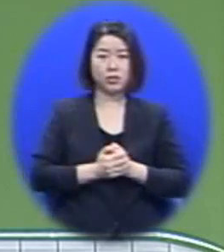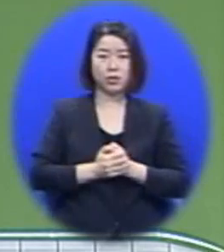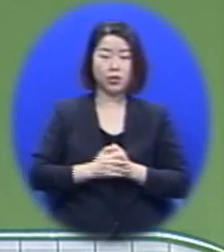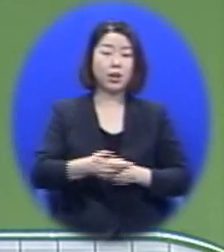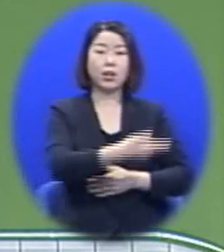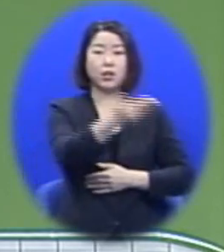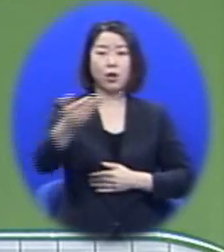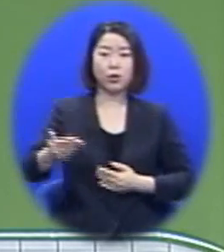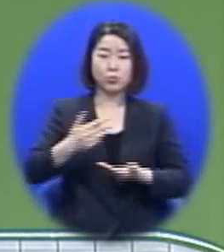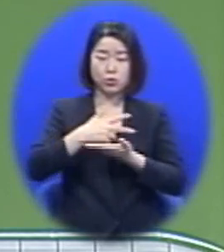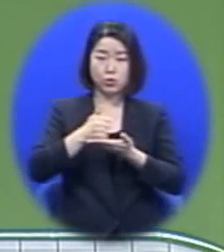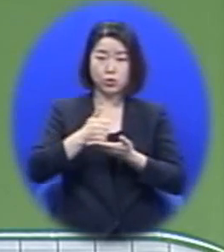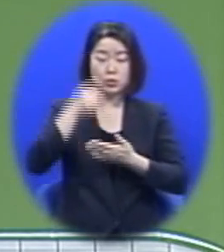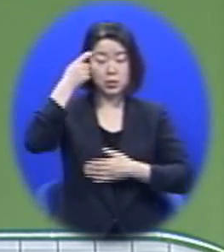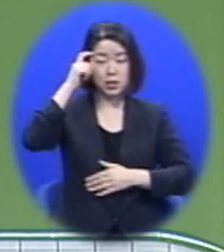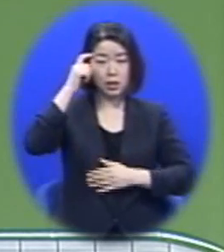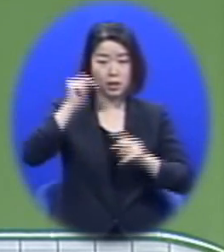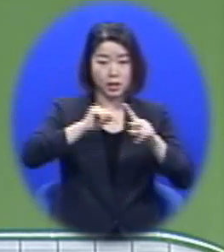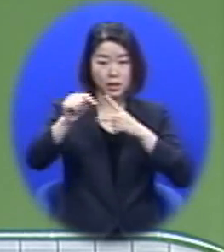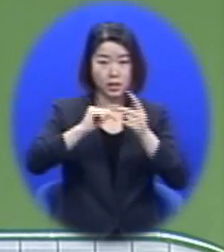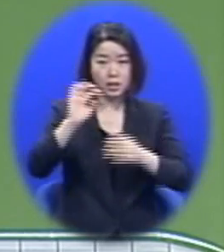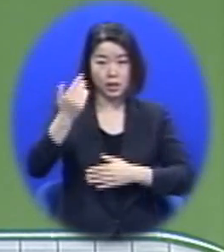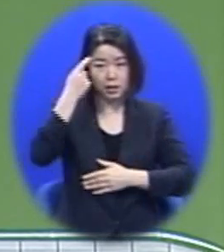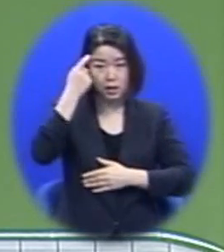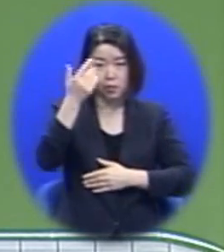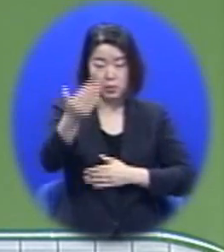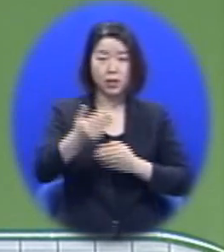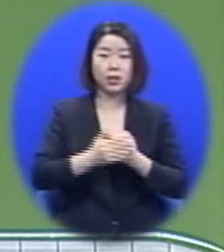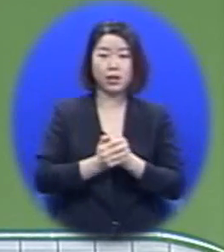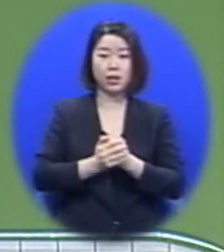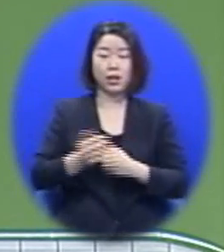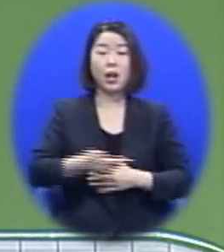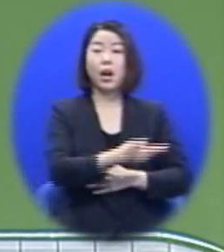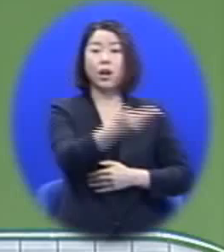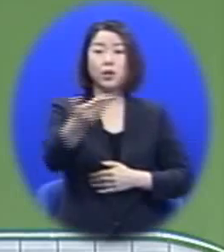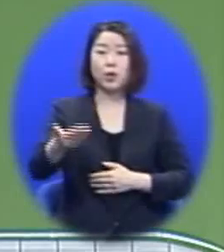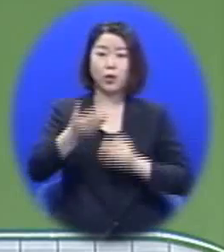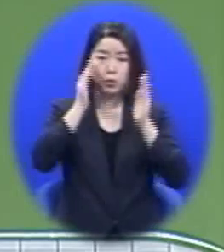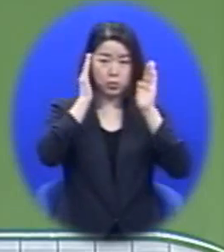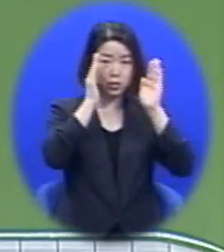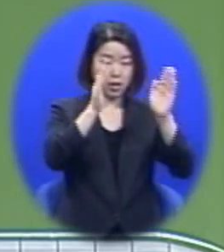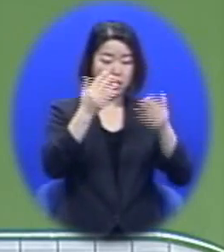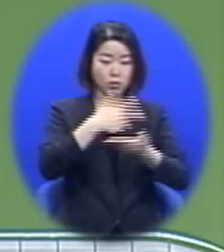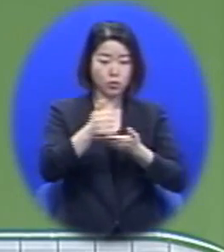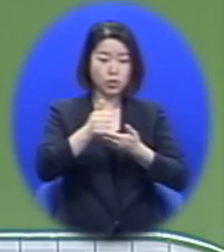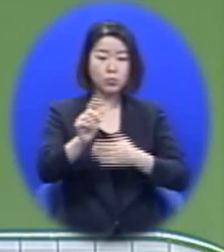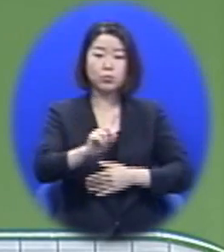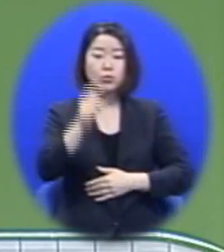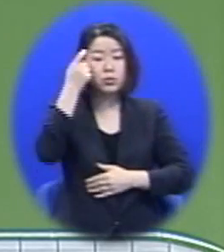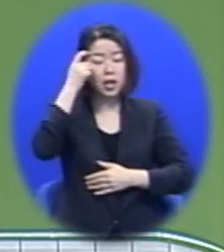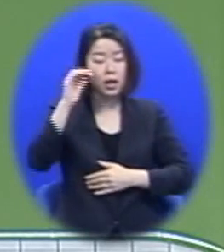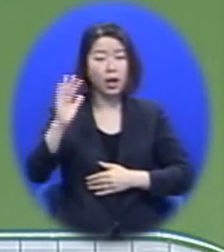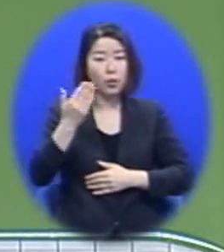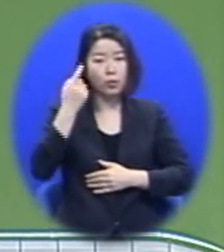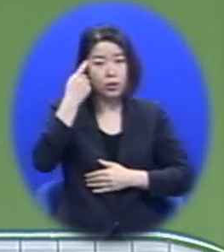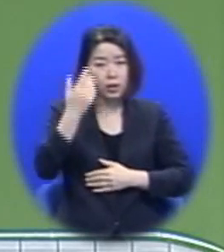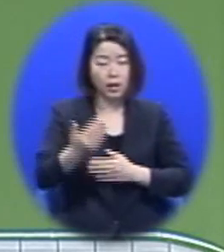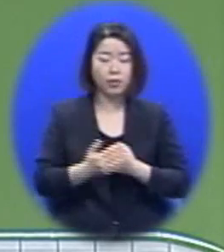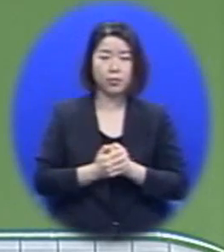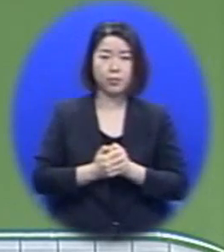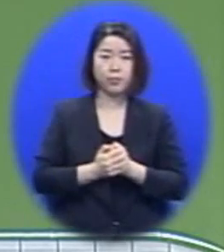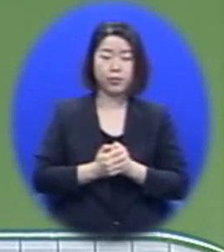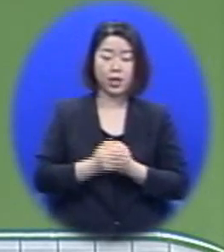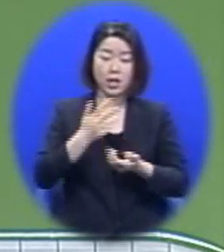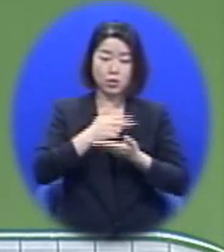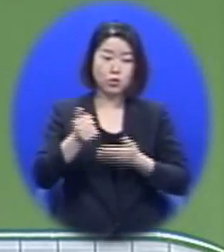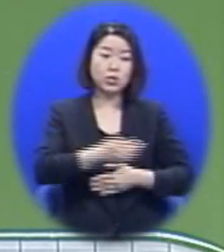주님의 생각이 이해가 되십니까? 여러분을 향하여 주님은 어떤 생각을 하고 계실 것 같습니까? 주님은